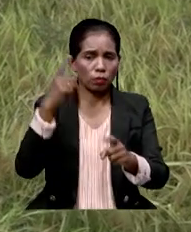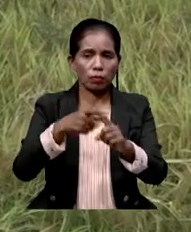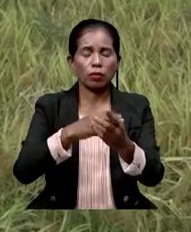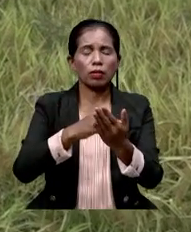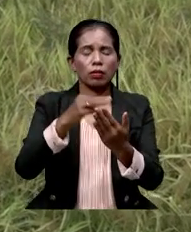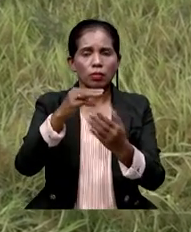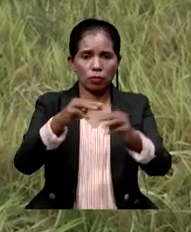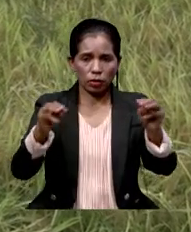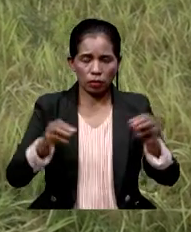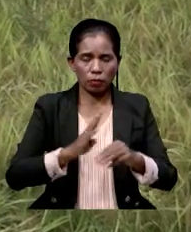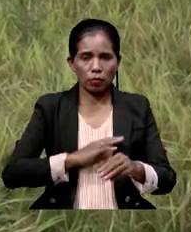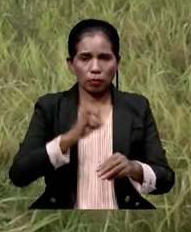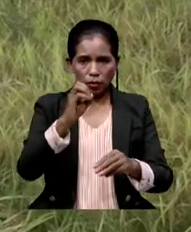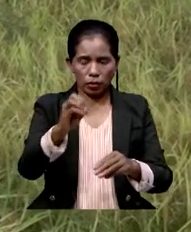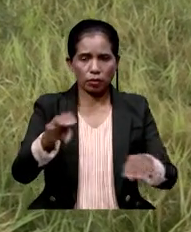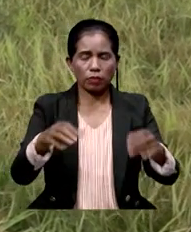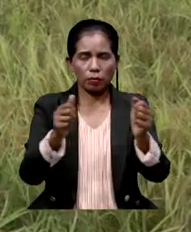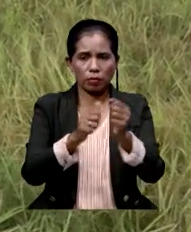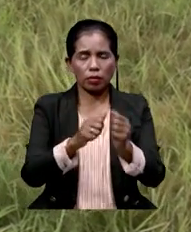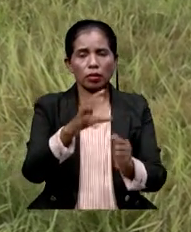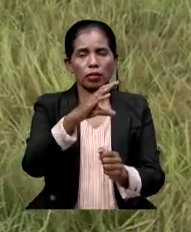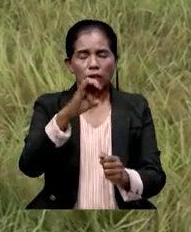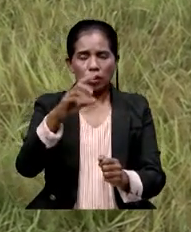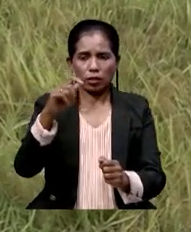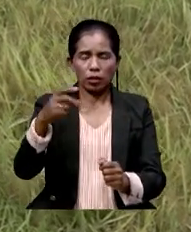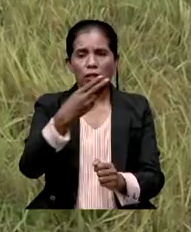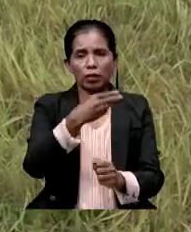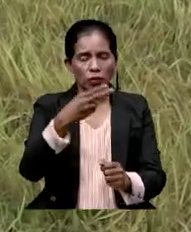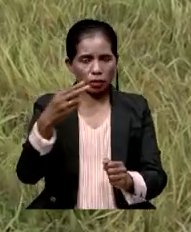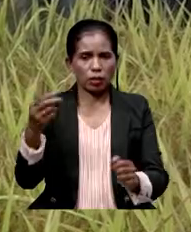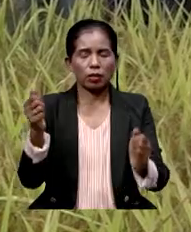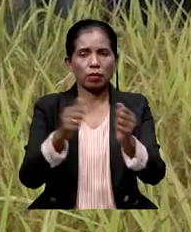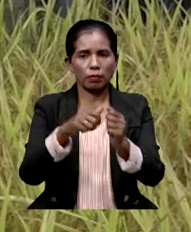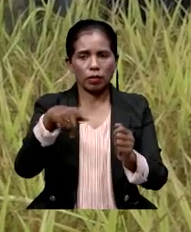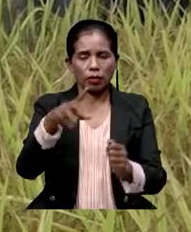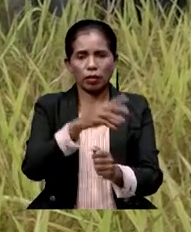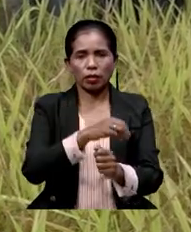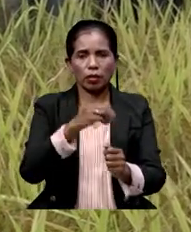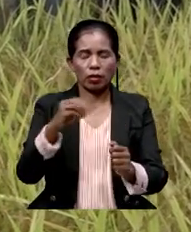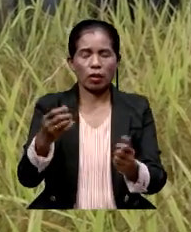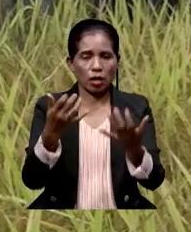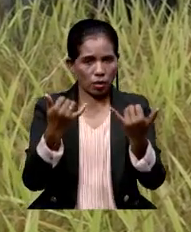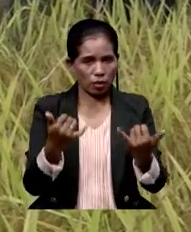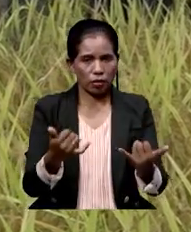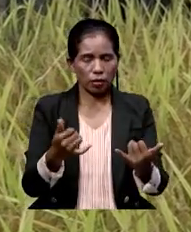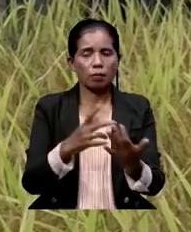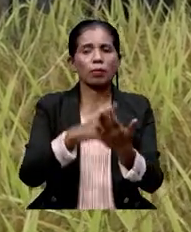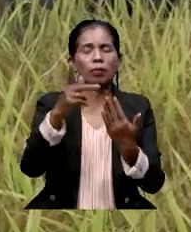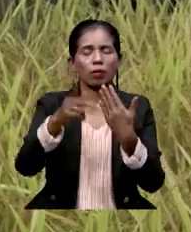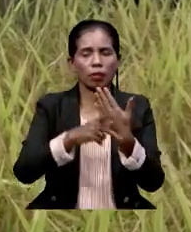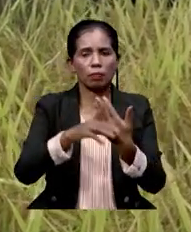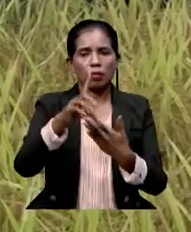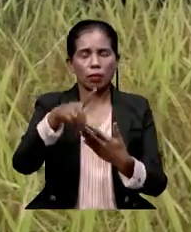nebe servisu hamutuk entre CCTL ho Kading Indonesia husi Kading Manggarai Barat PT Petrosida Gresik no dadaung ne programa demo plot